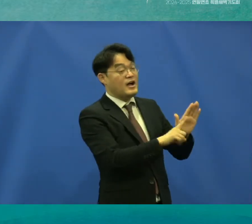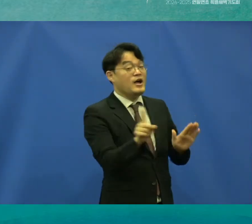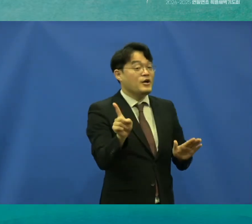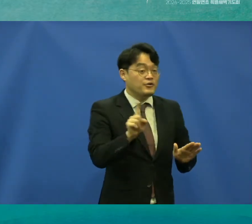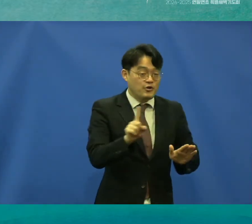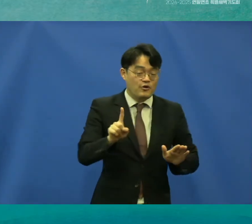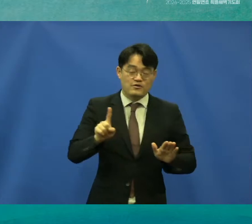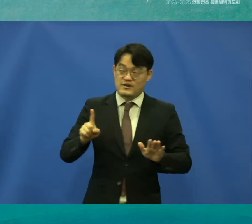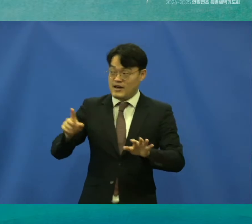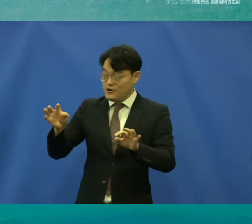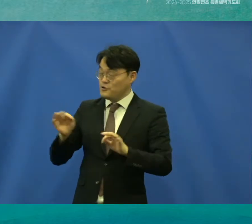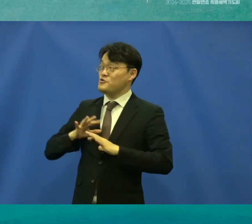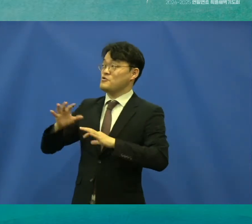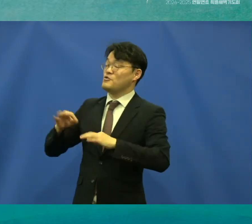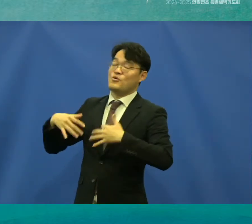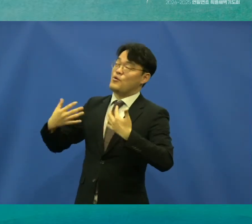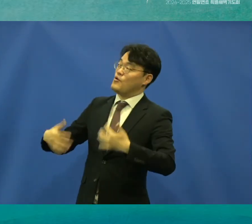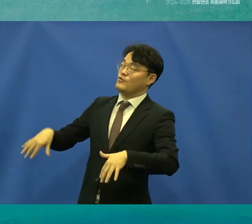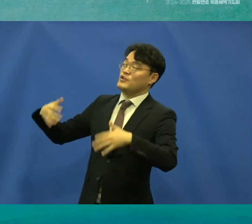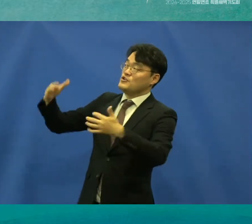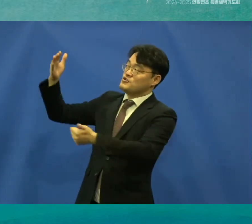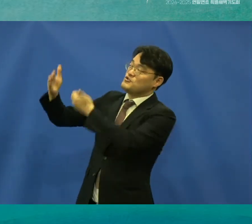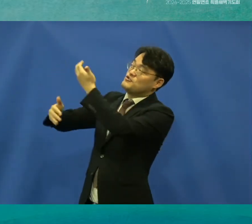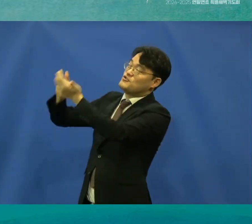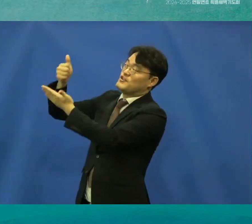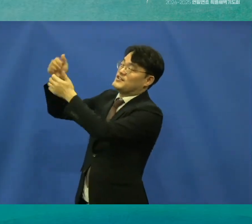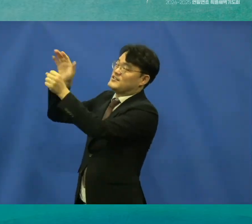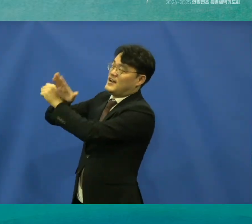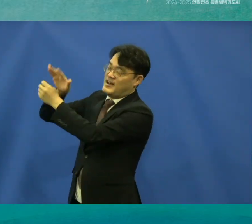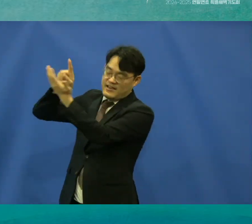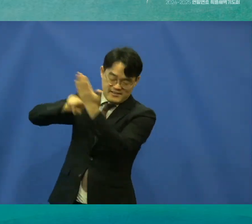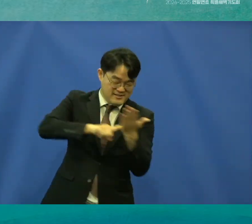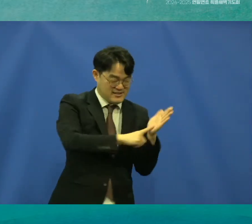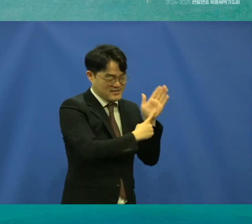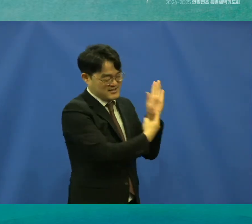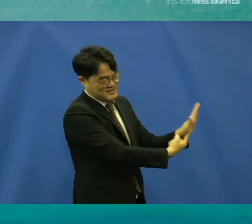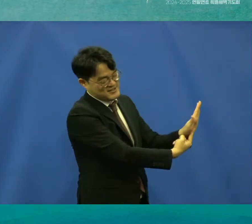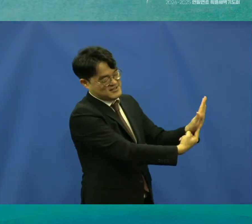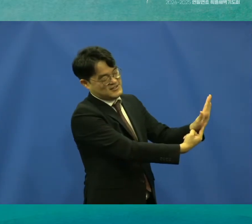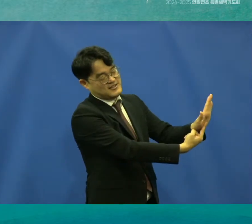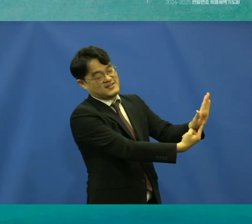나타내리라 놀라운 주의 사랑을.